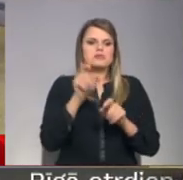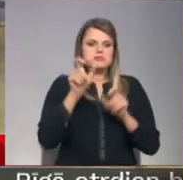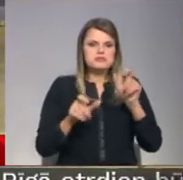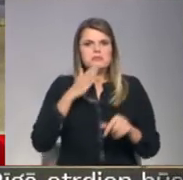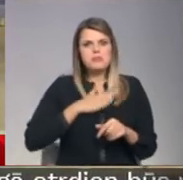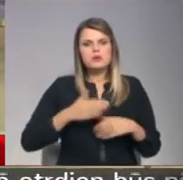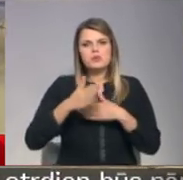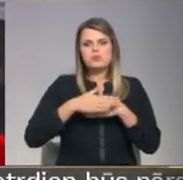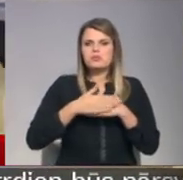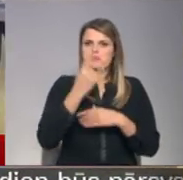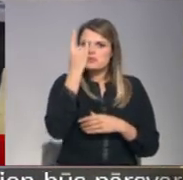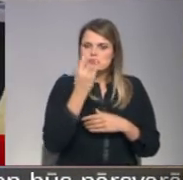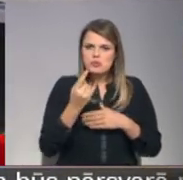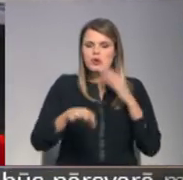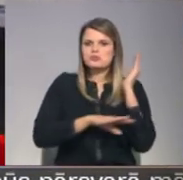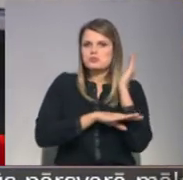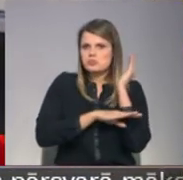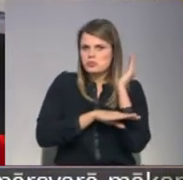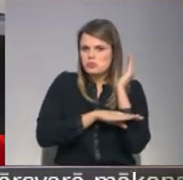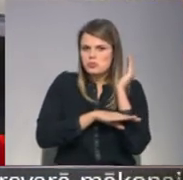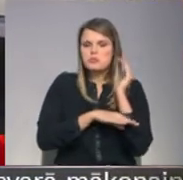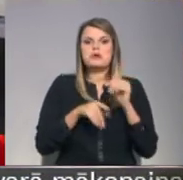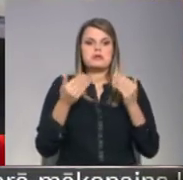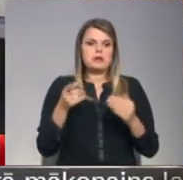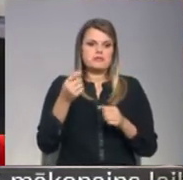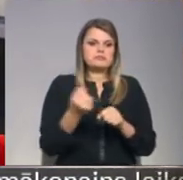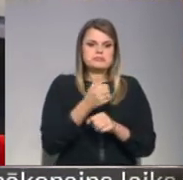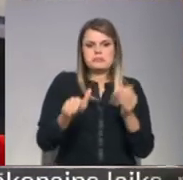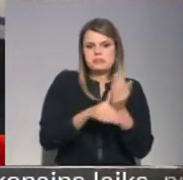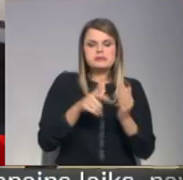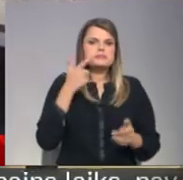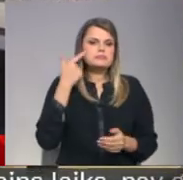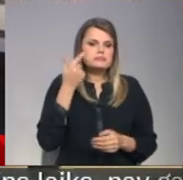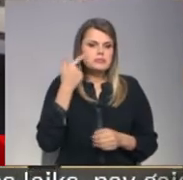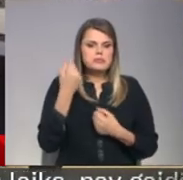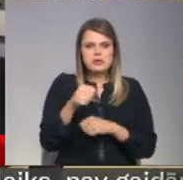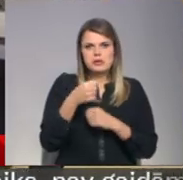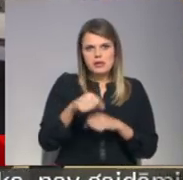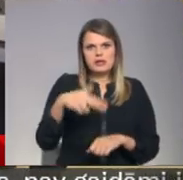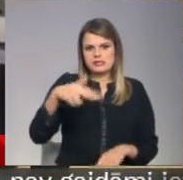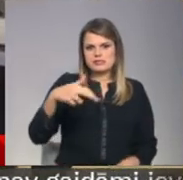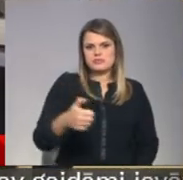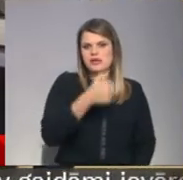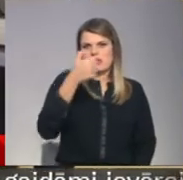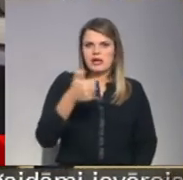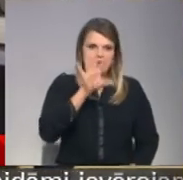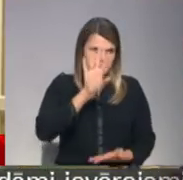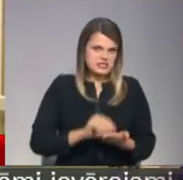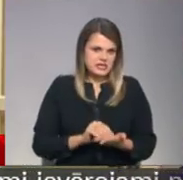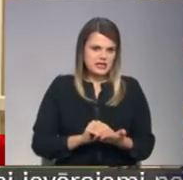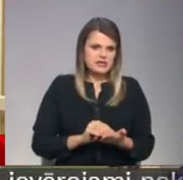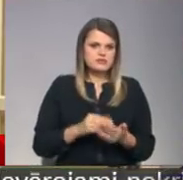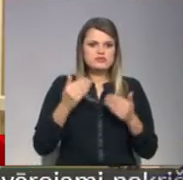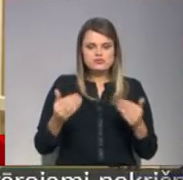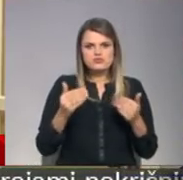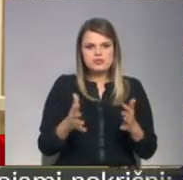koka logiem un durvīm, kur izgatavošanā Edgaram tagad palīdz arī tēvs, galvenieks ar 30 gadu pieredzi. Šodien